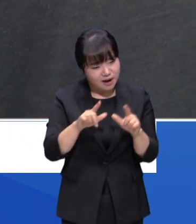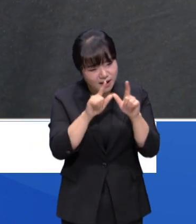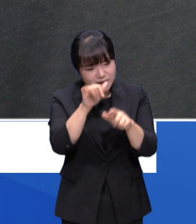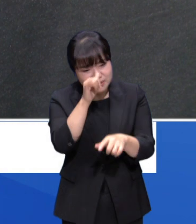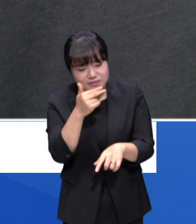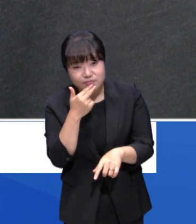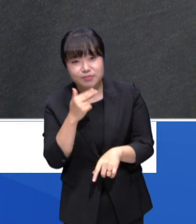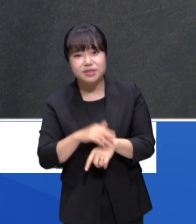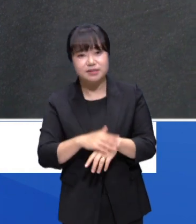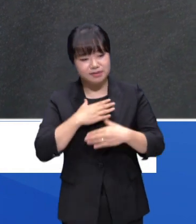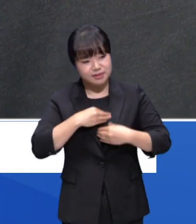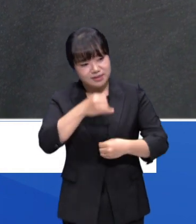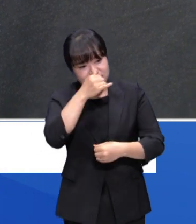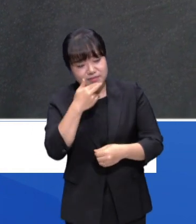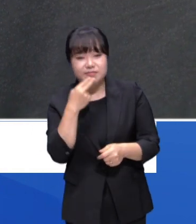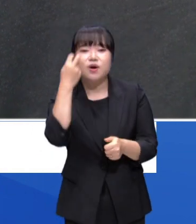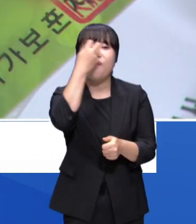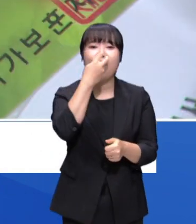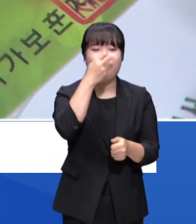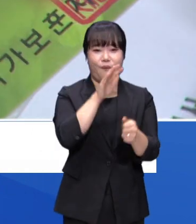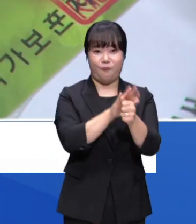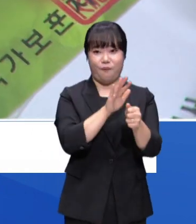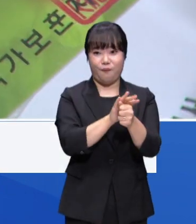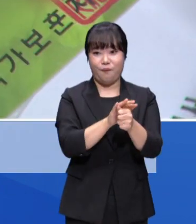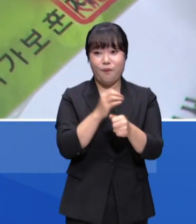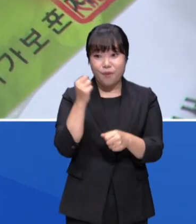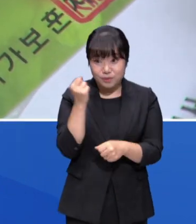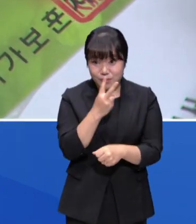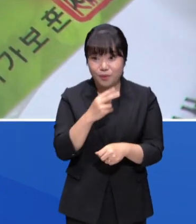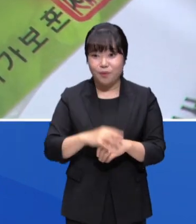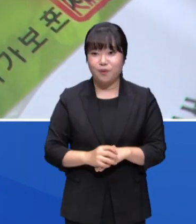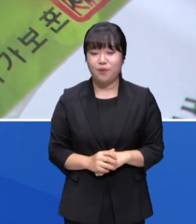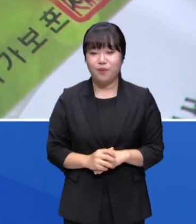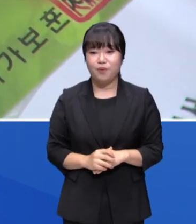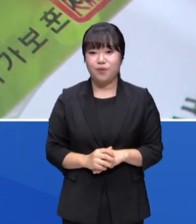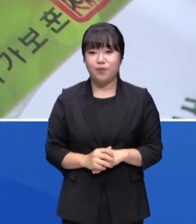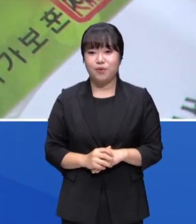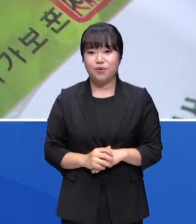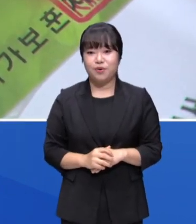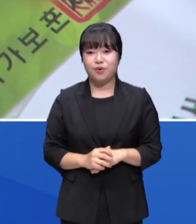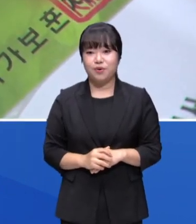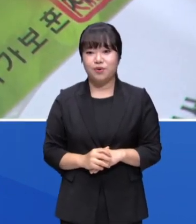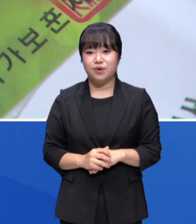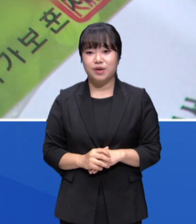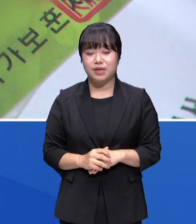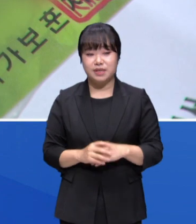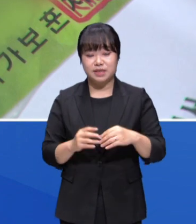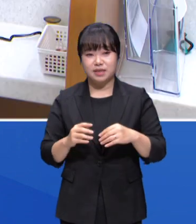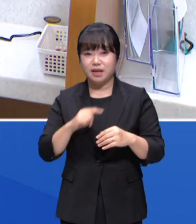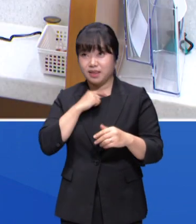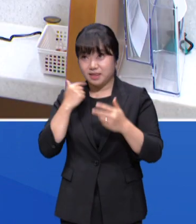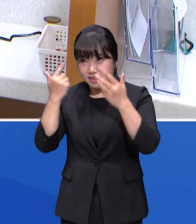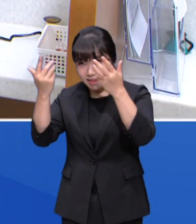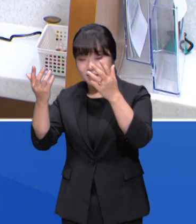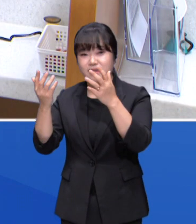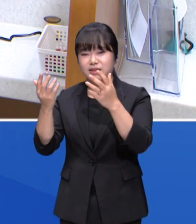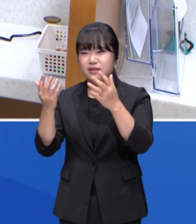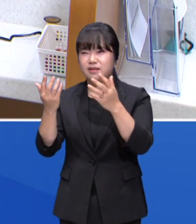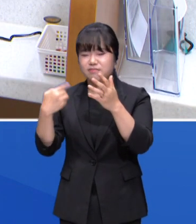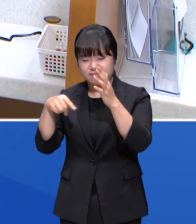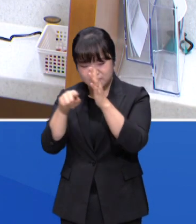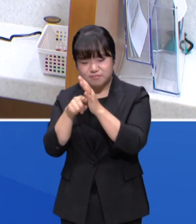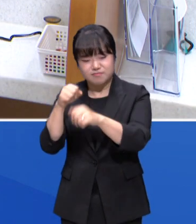있고요. 네. 그다음에는 우리 국민들께서 보훈 대상자들의 그런 희생과